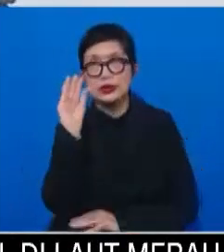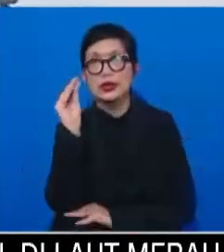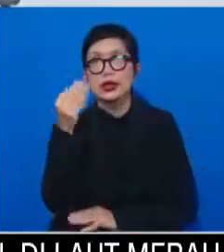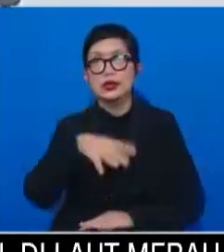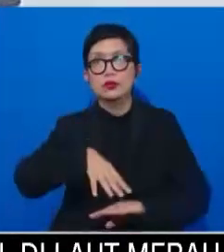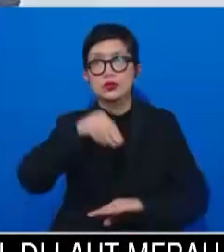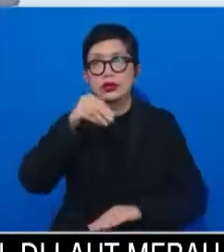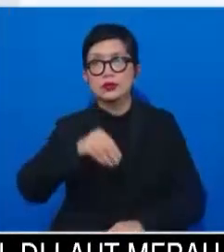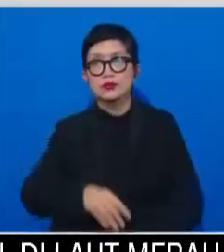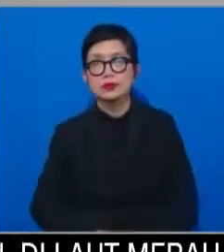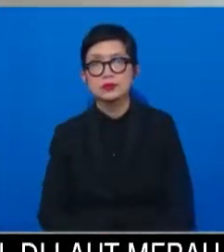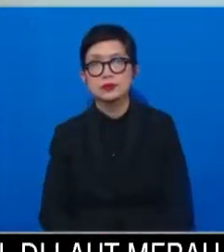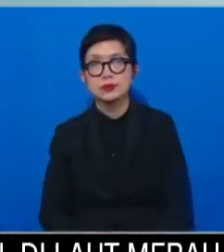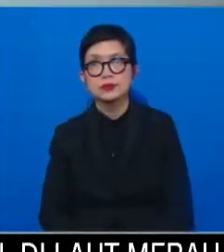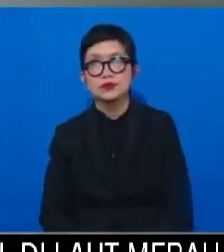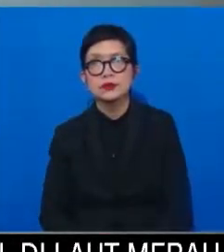Pusat.